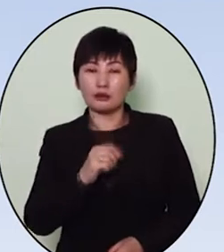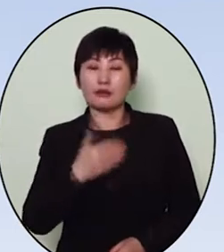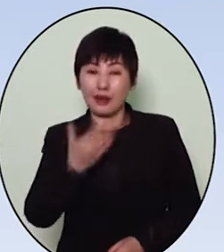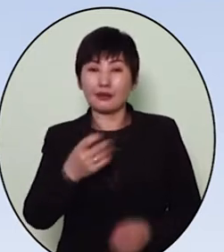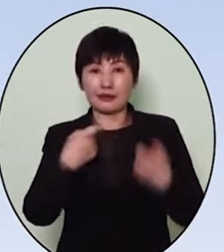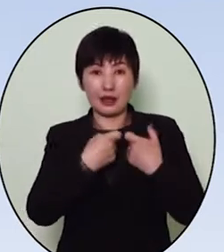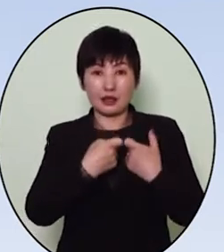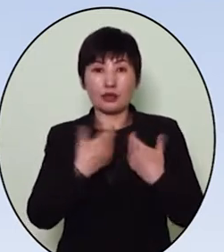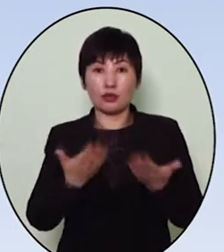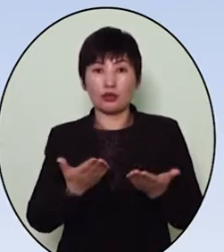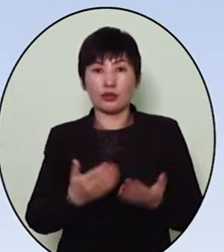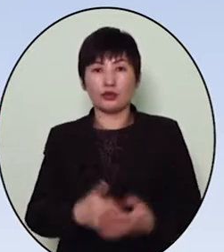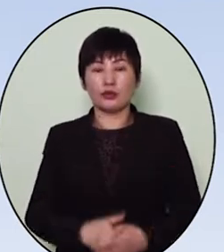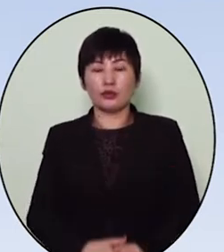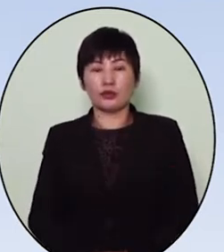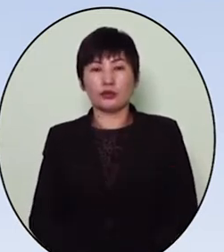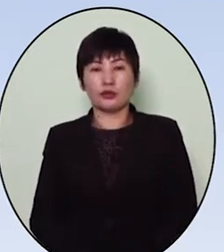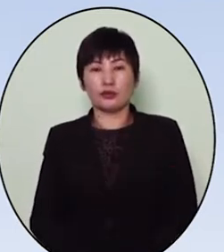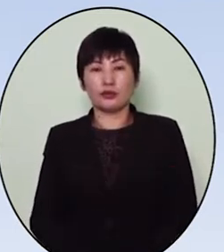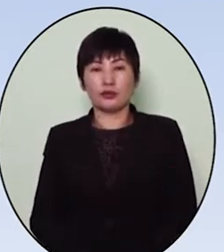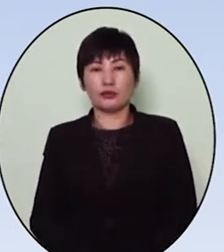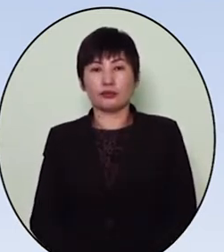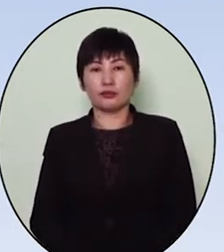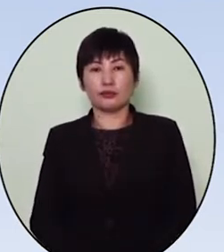хариулттай таарч байна.